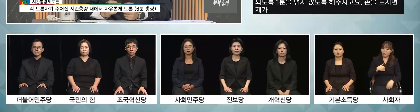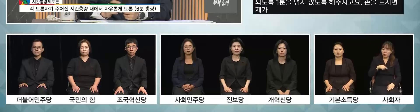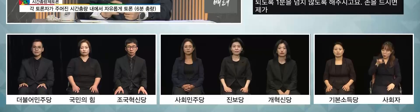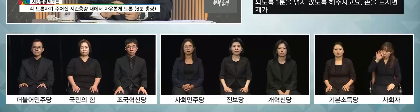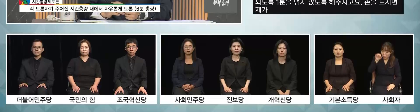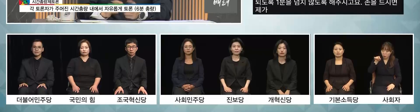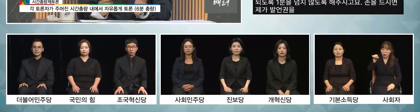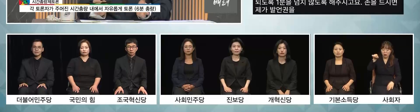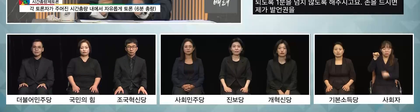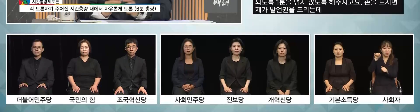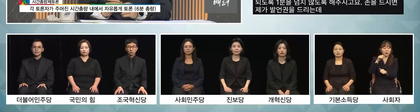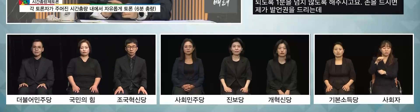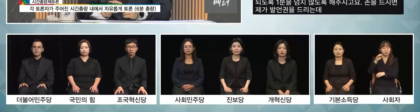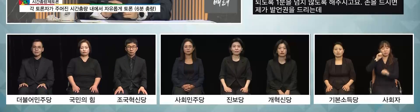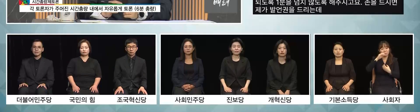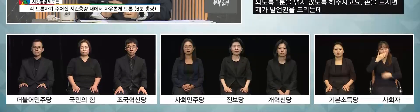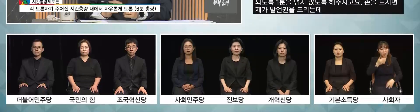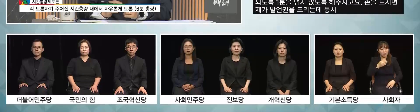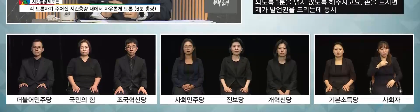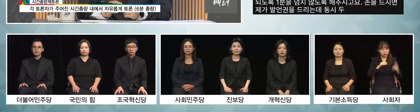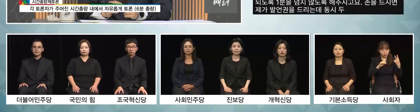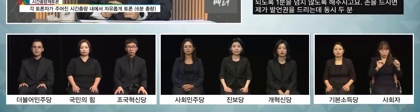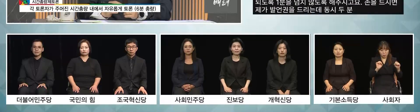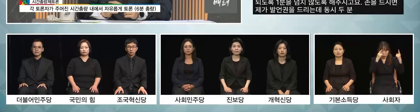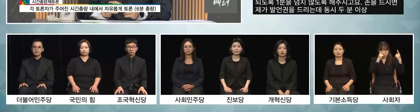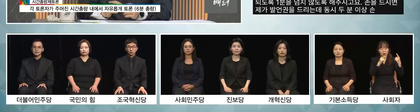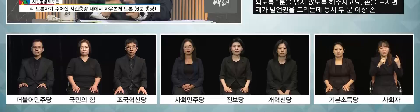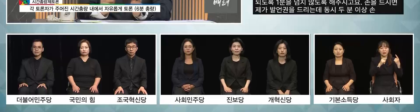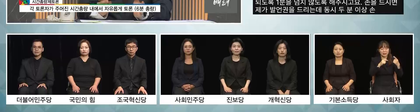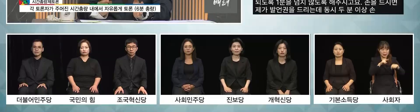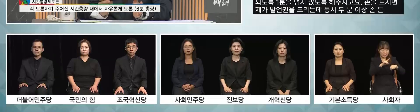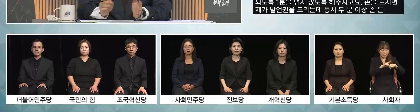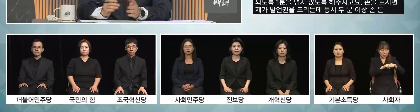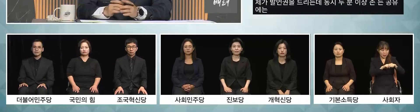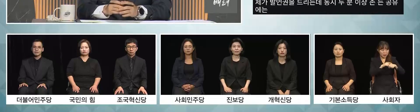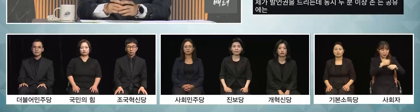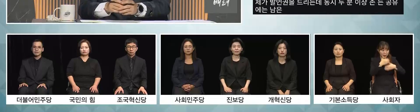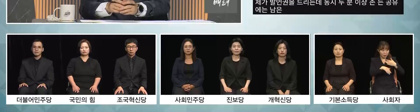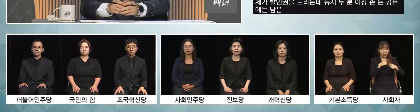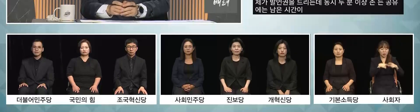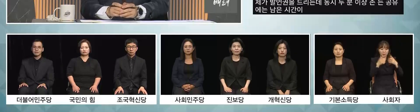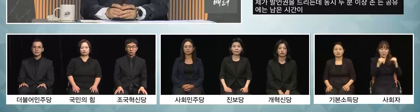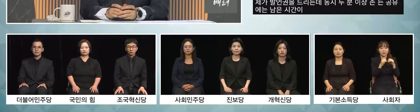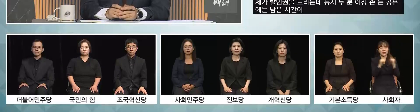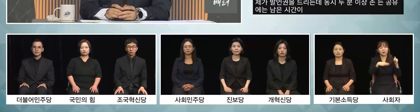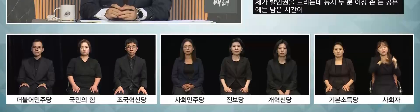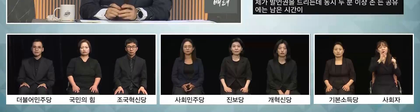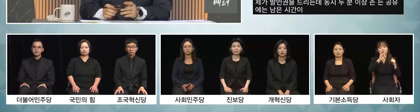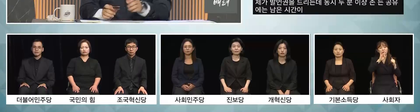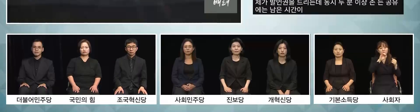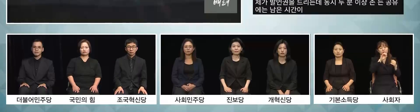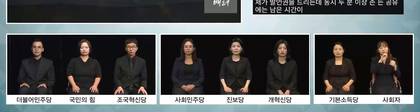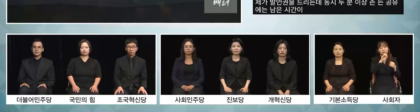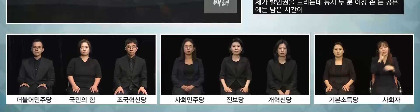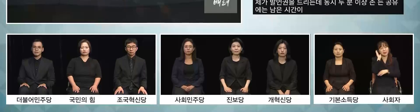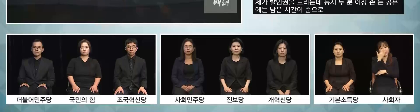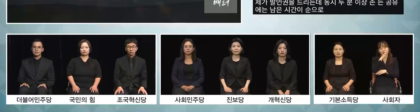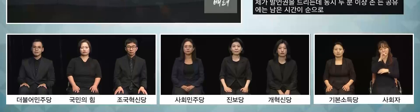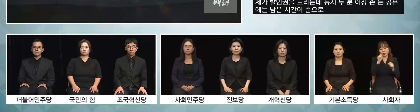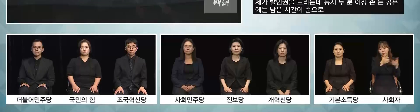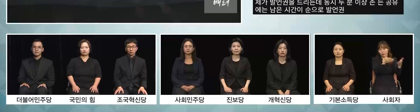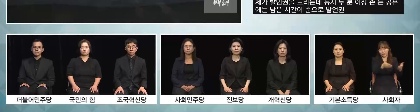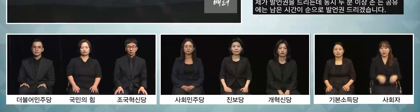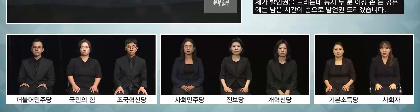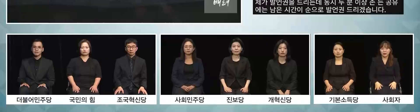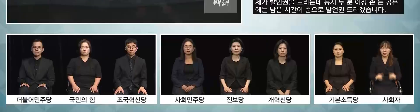발언권을 드리는데 동시에 2분 이상이 손을 든 경우에는 남은 시간이 많은 순으로 발언권을 드리겠습니다. 자, 그럼